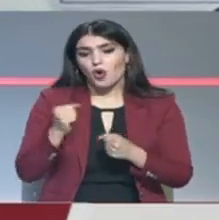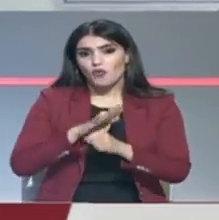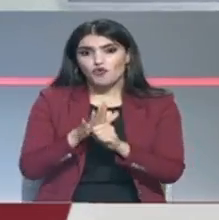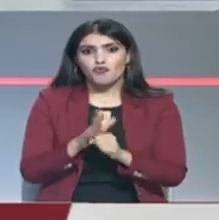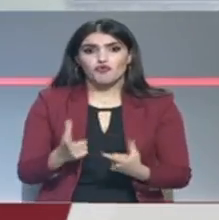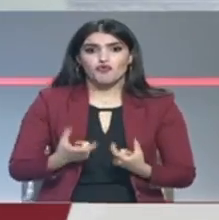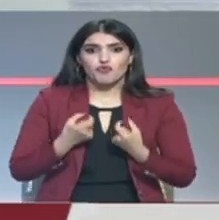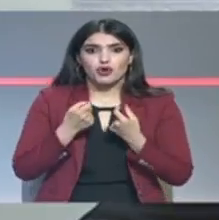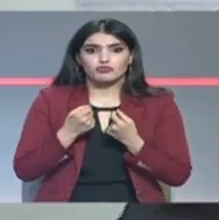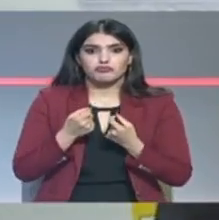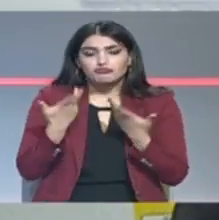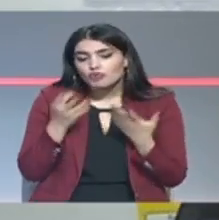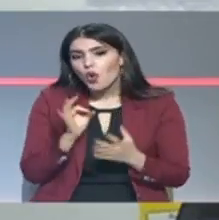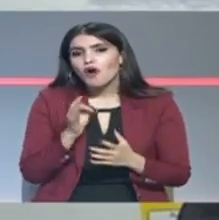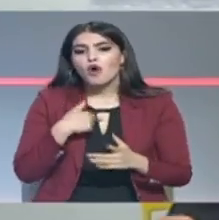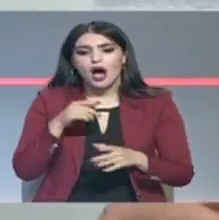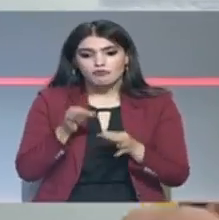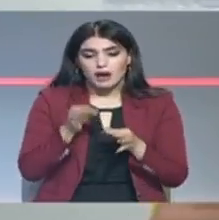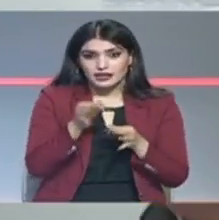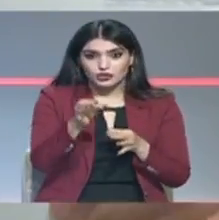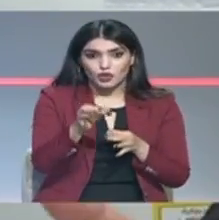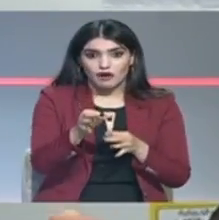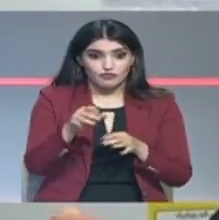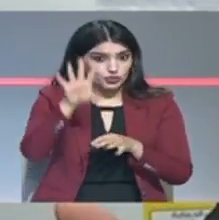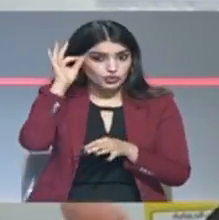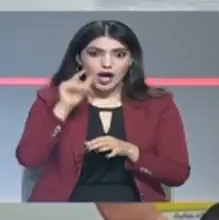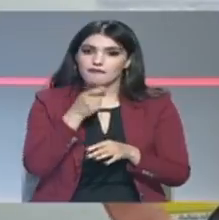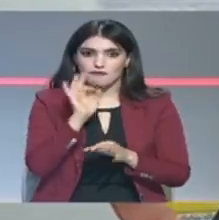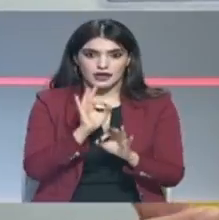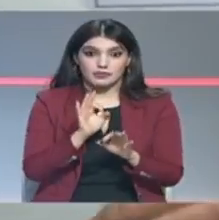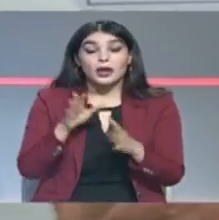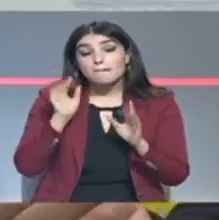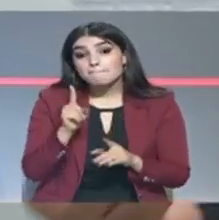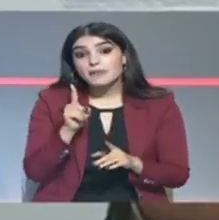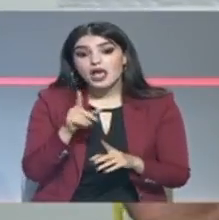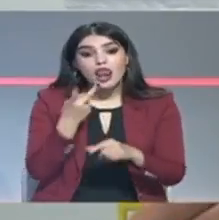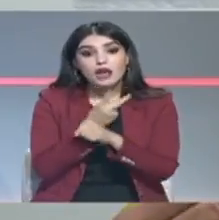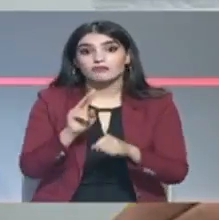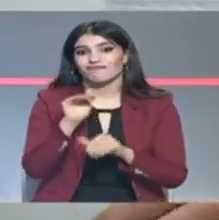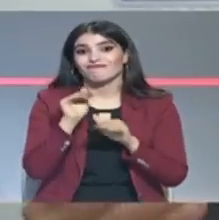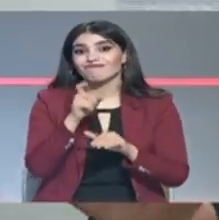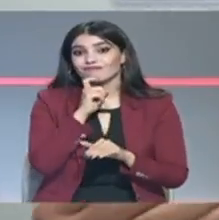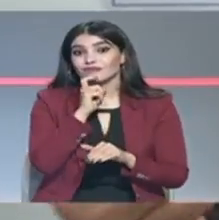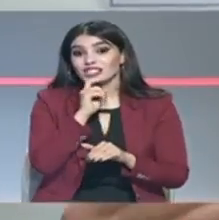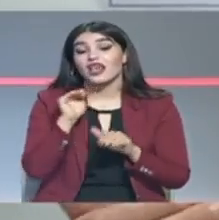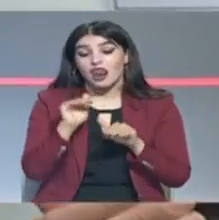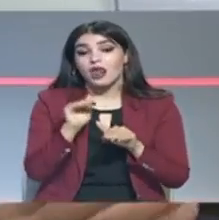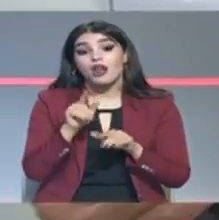بشكل والحمد لله ولكن الحقيقه الاخرى وانه الخطر مثل القيم